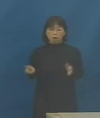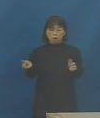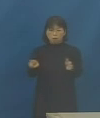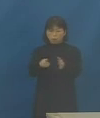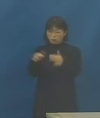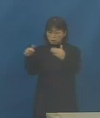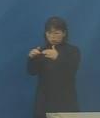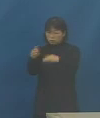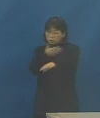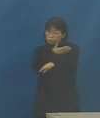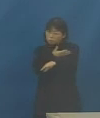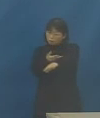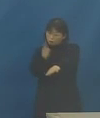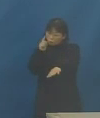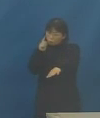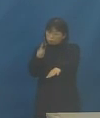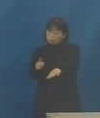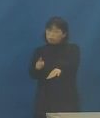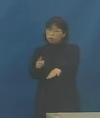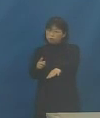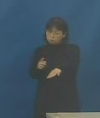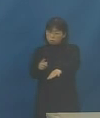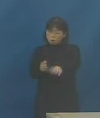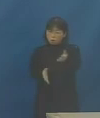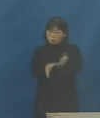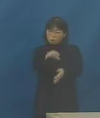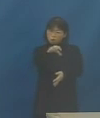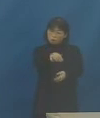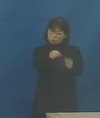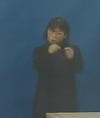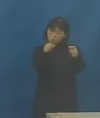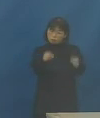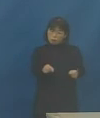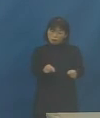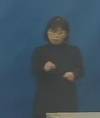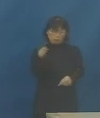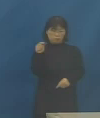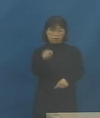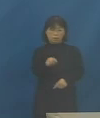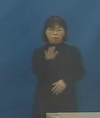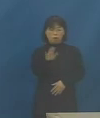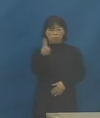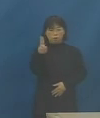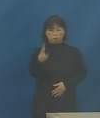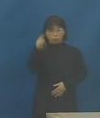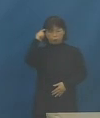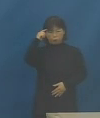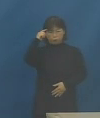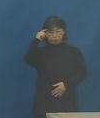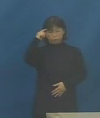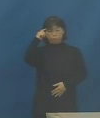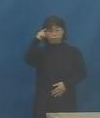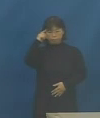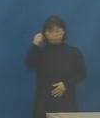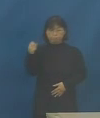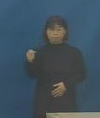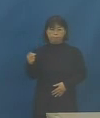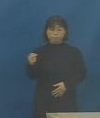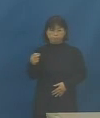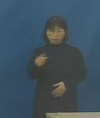からしますとやはり縁側の問題点の指摘ということはあろうと思いますしそれから